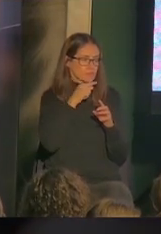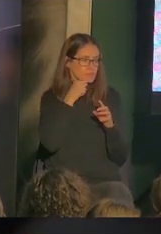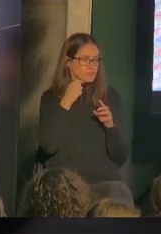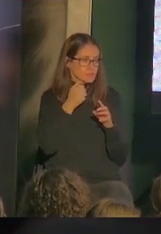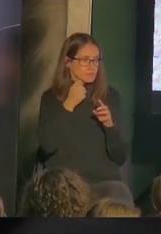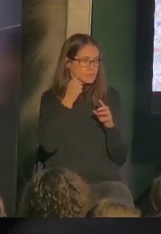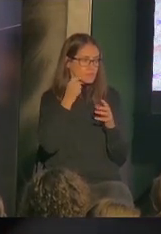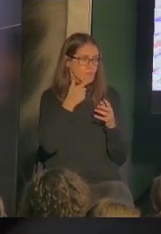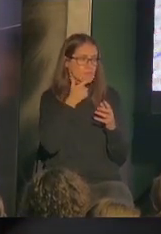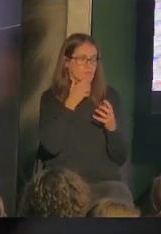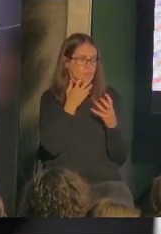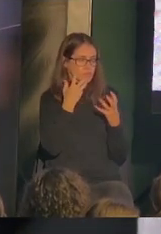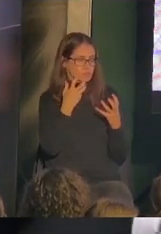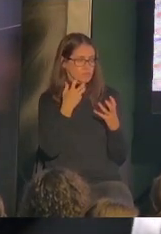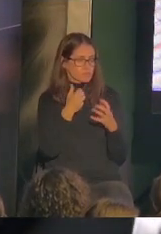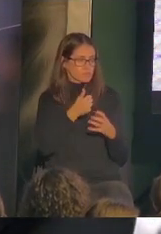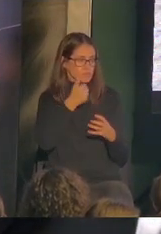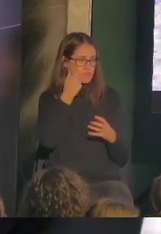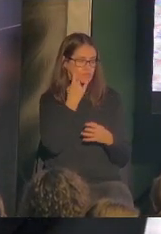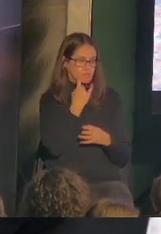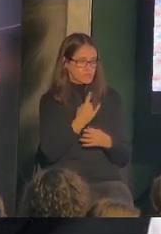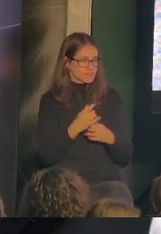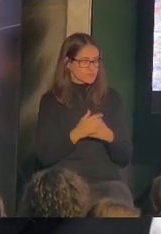el color.